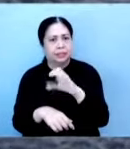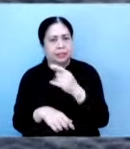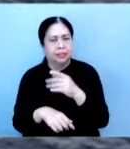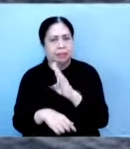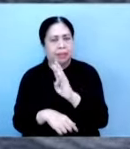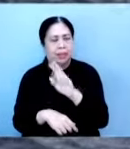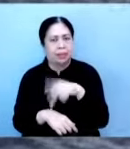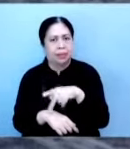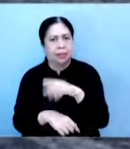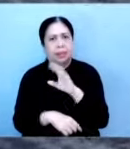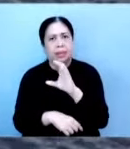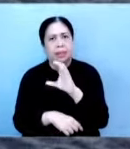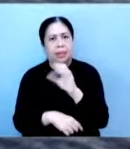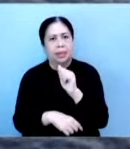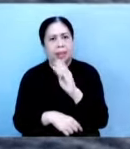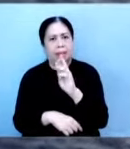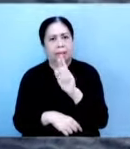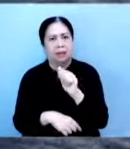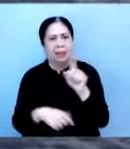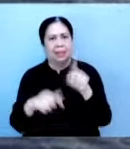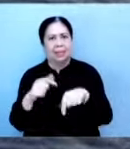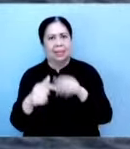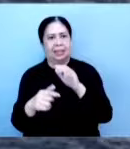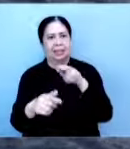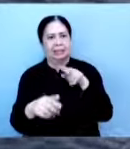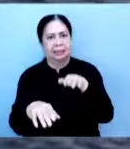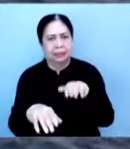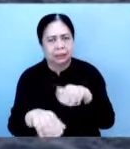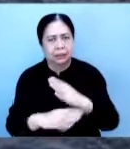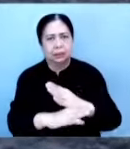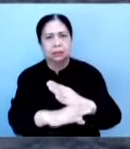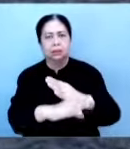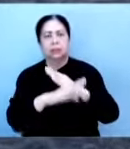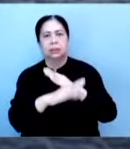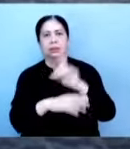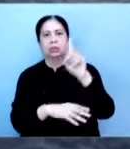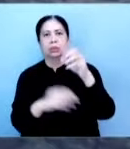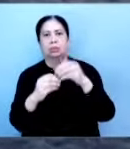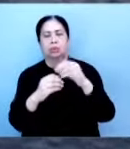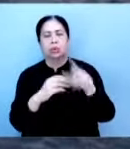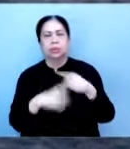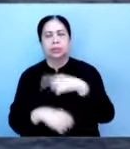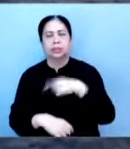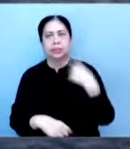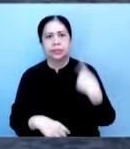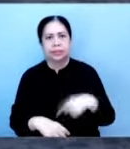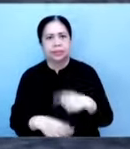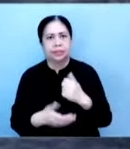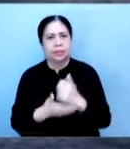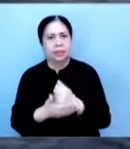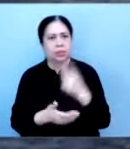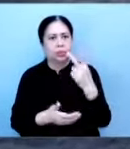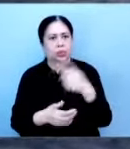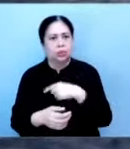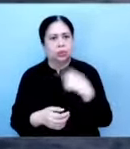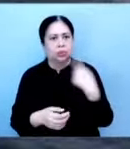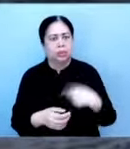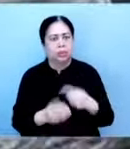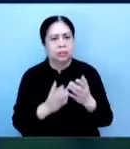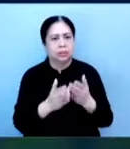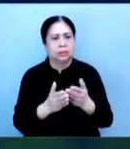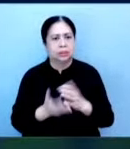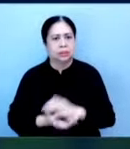cabra pero hindi h sila nakalapit kaagad dahil hinarangan sila ng isa pang barko ng China coastguard at dalawang Chinese maritime Militia